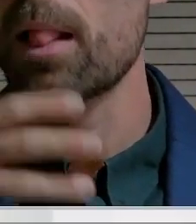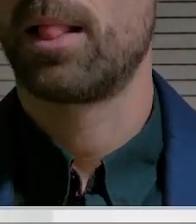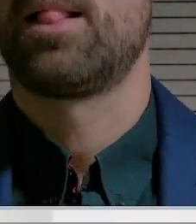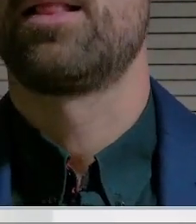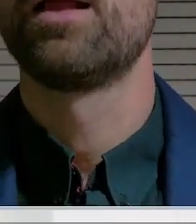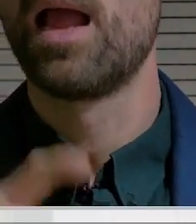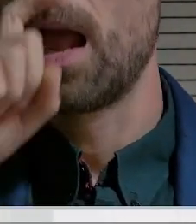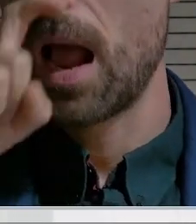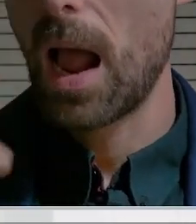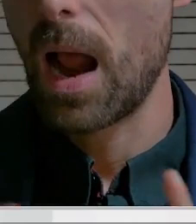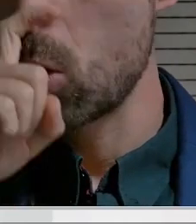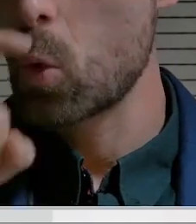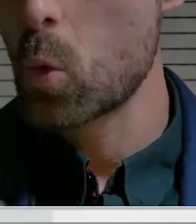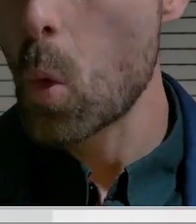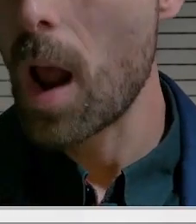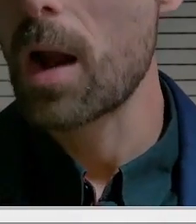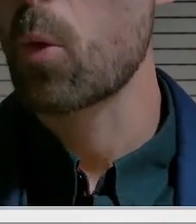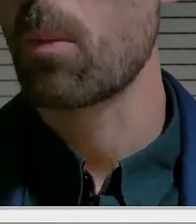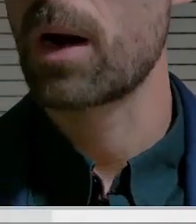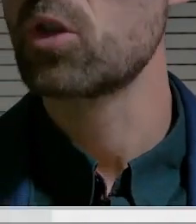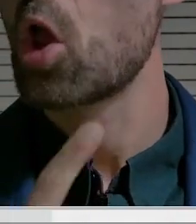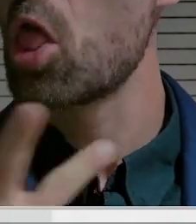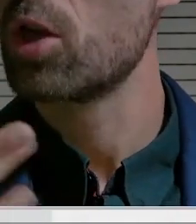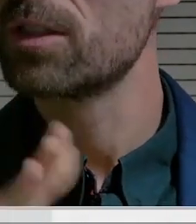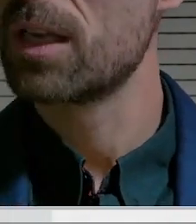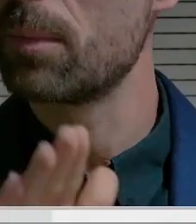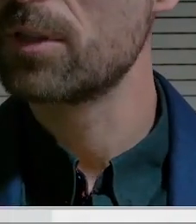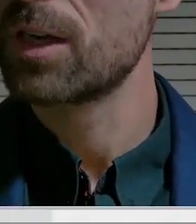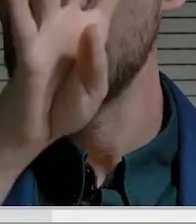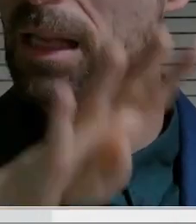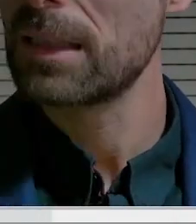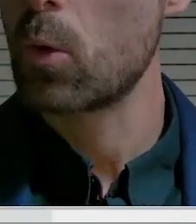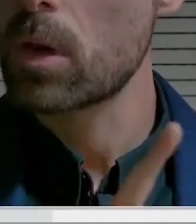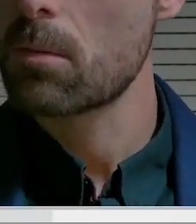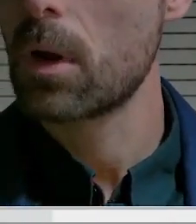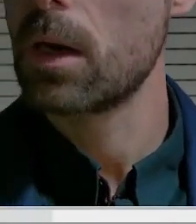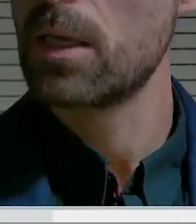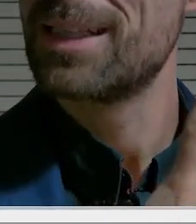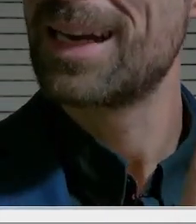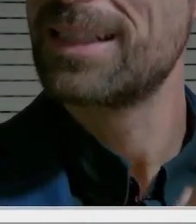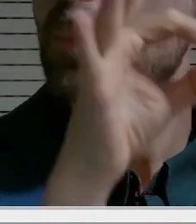interanual, si fem una comparativa de 12 mesos, Catalunya està creixent al 3% i